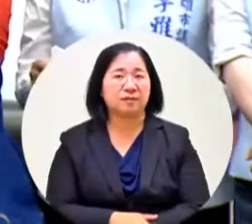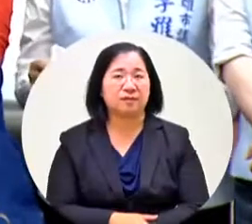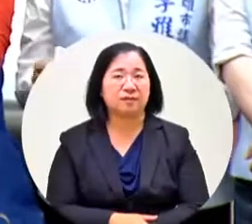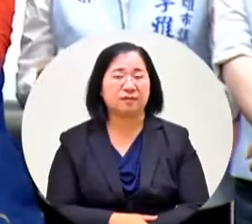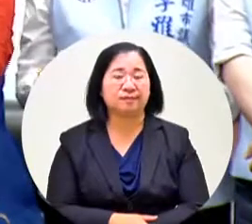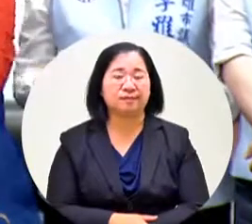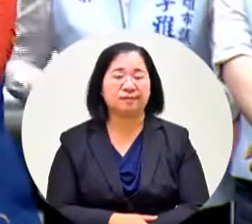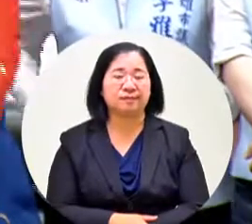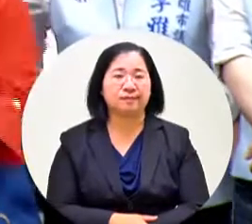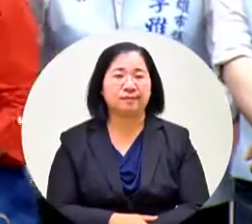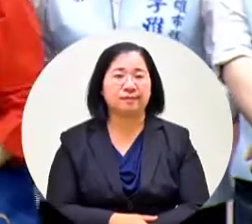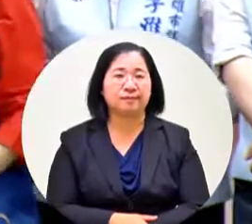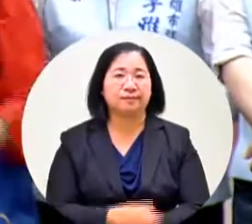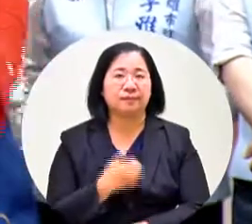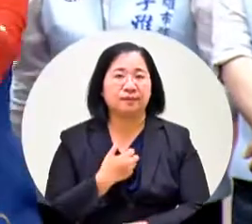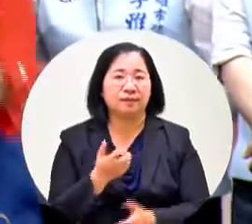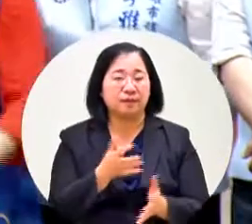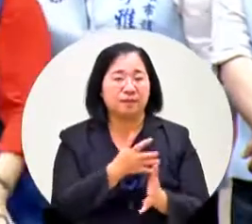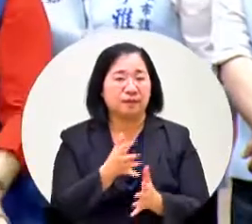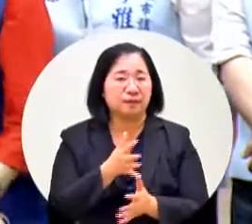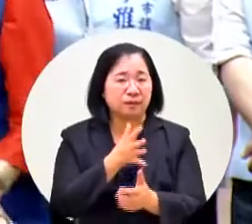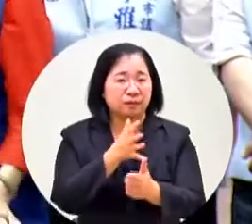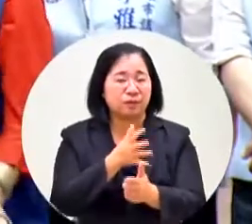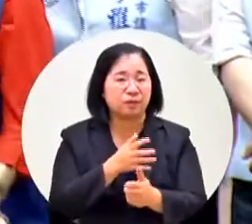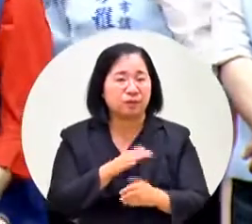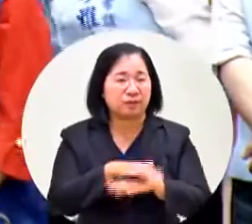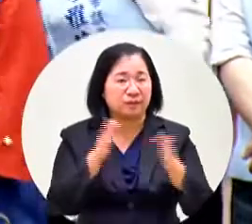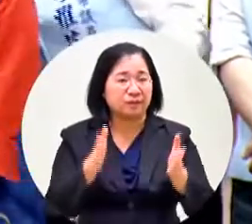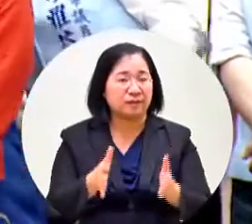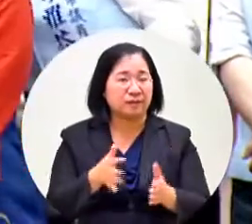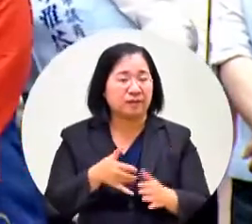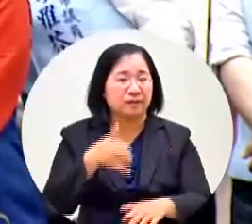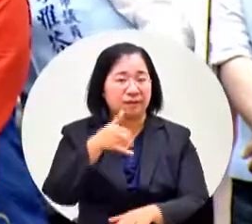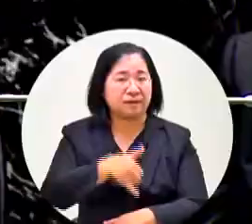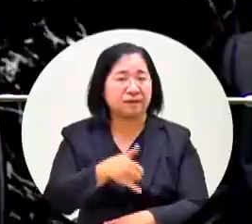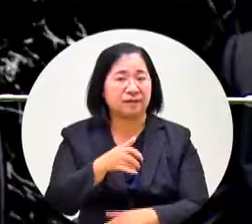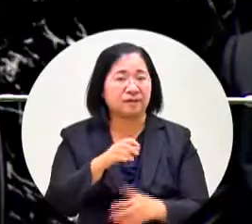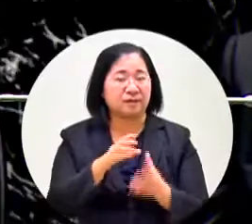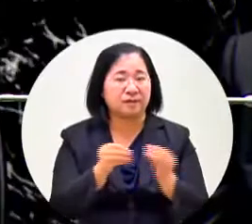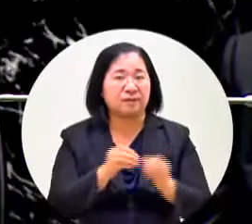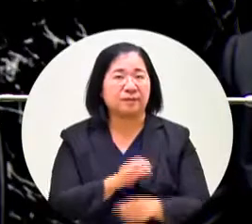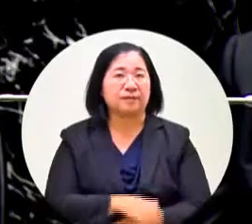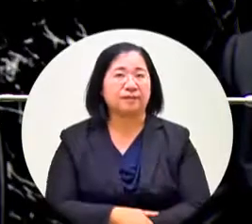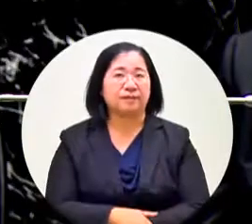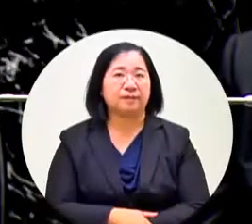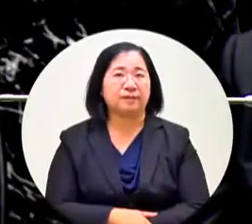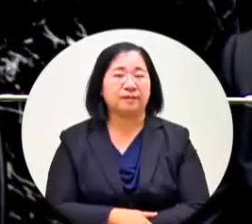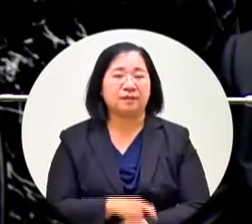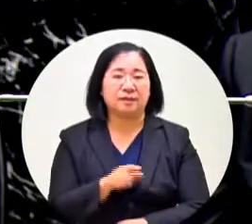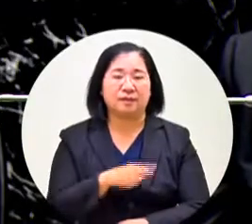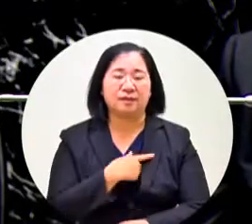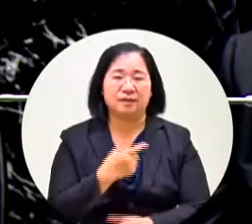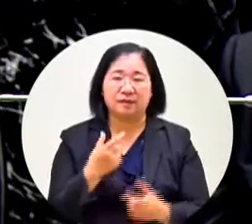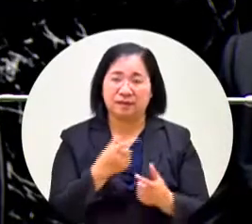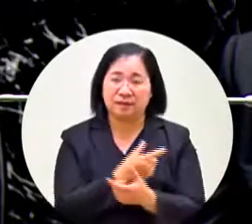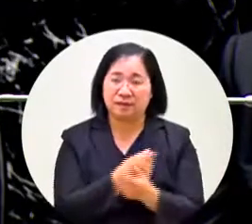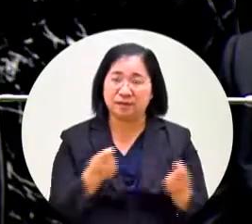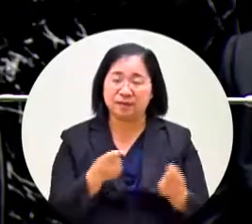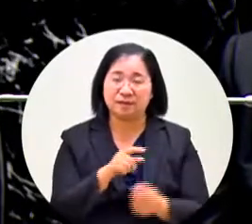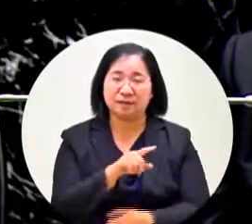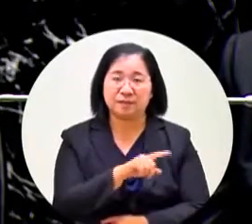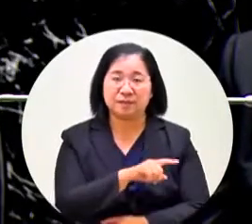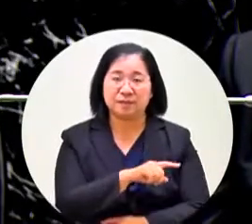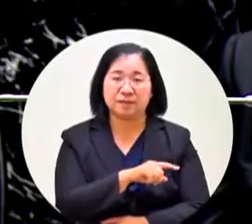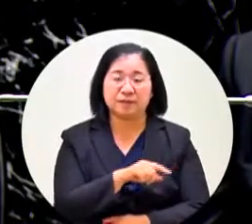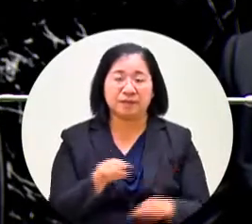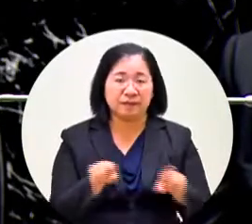要带来我们的这个备询台上面，对不对？来，请说明。 一般议场的作业方式是